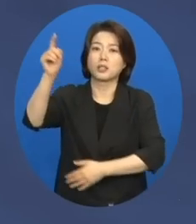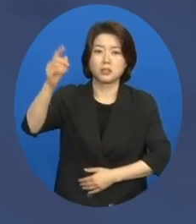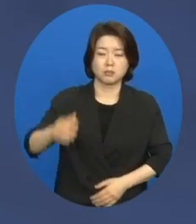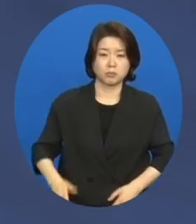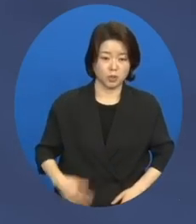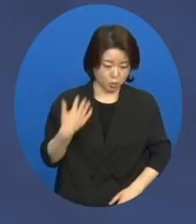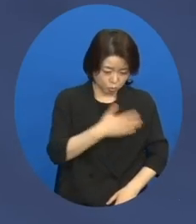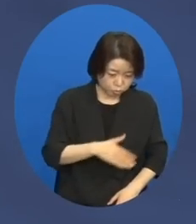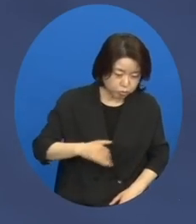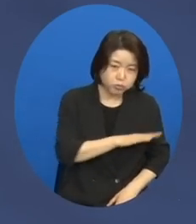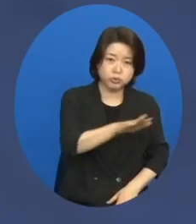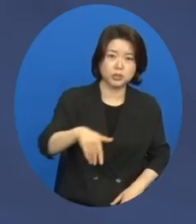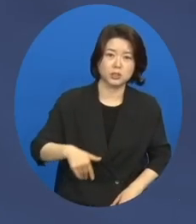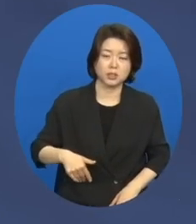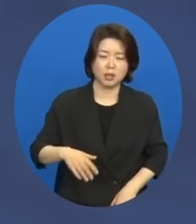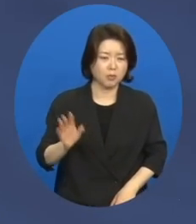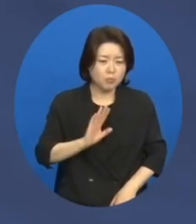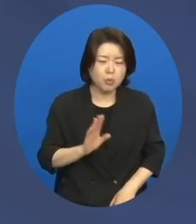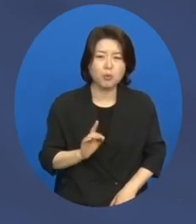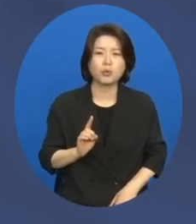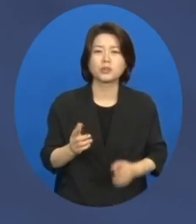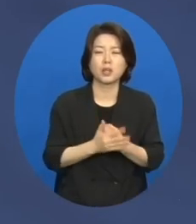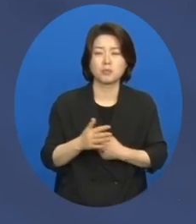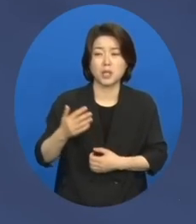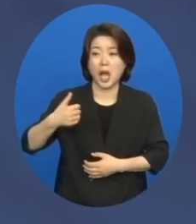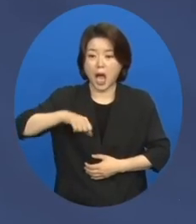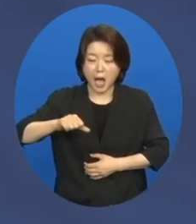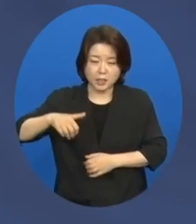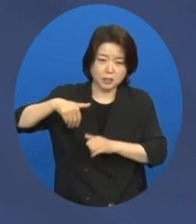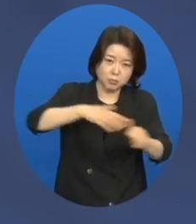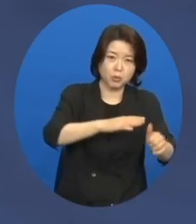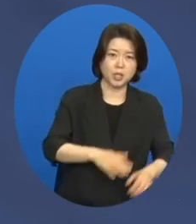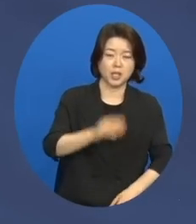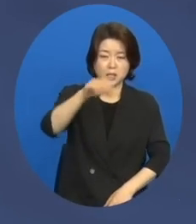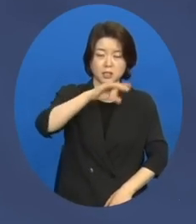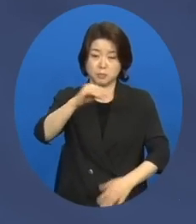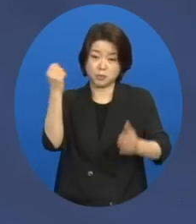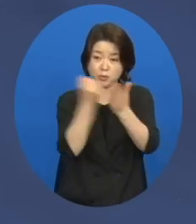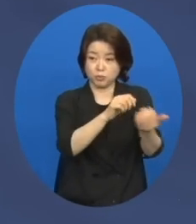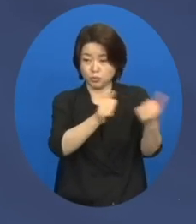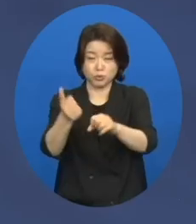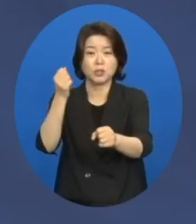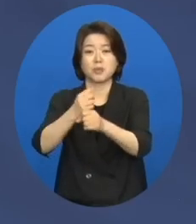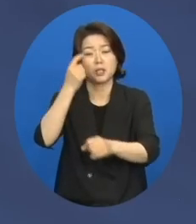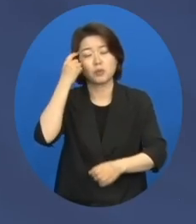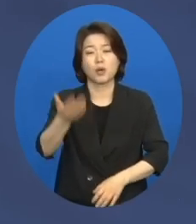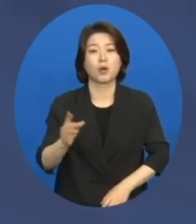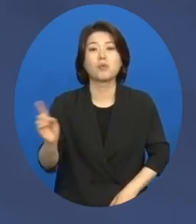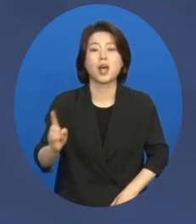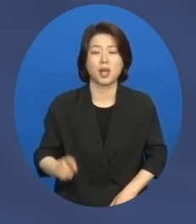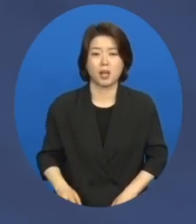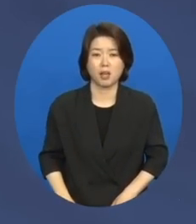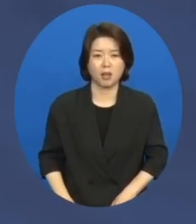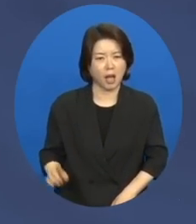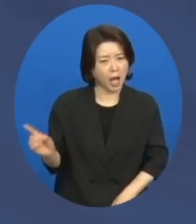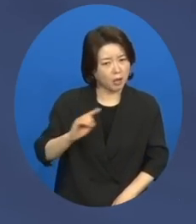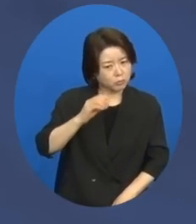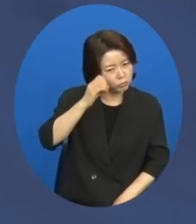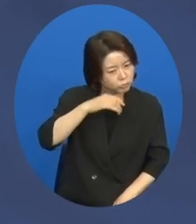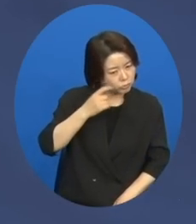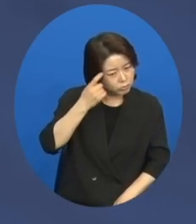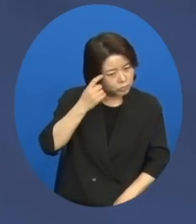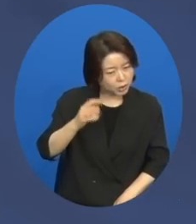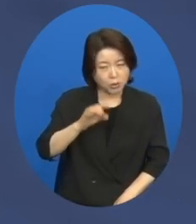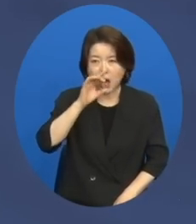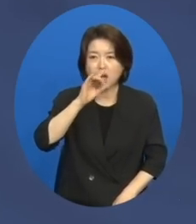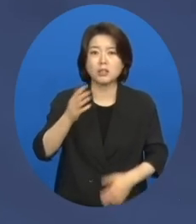대단하다고 당신의 아들을 이 땅에 보내시고 그분을 십자가에 죽여야 되느냐 말이에요. 이거 아무리 그냥 생각해도 있을 수가